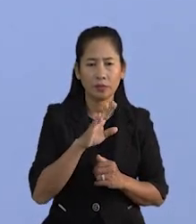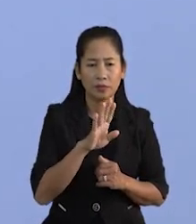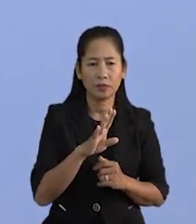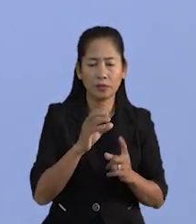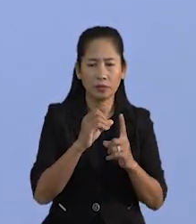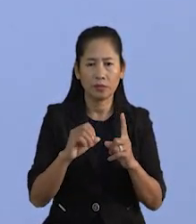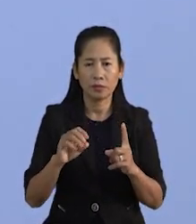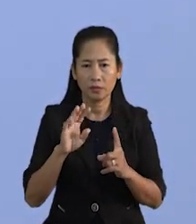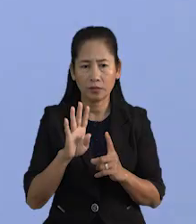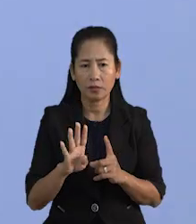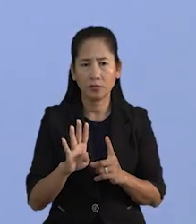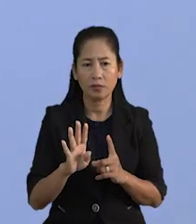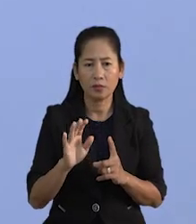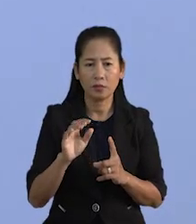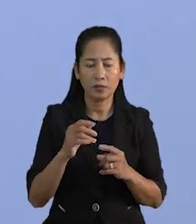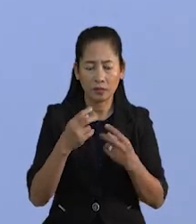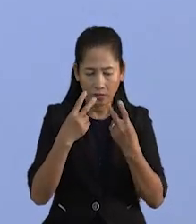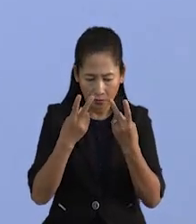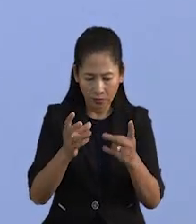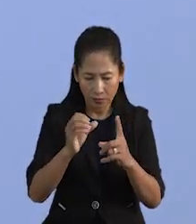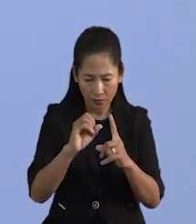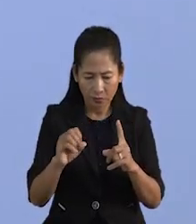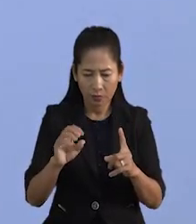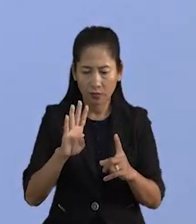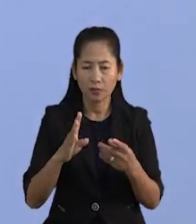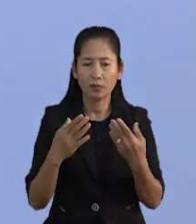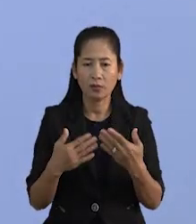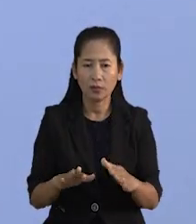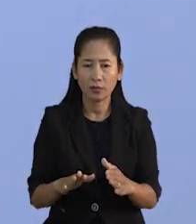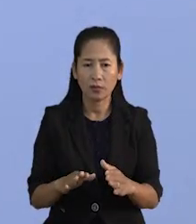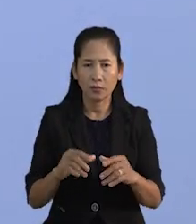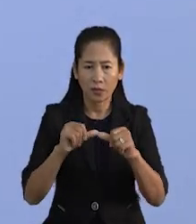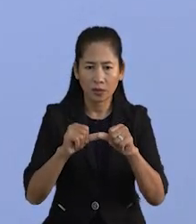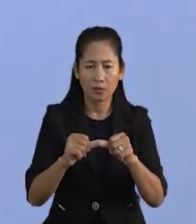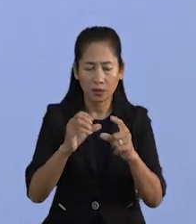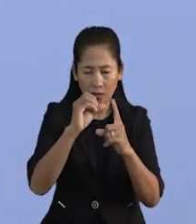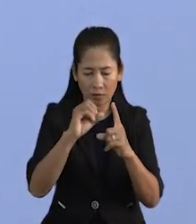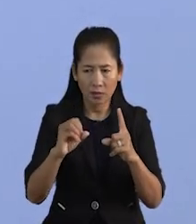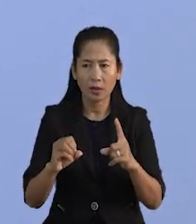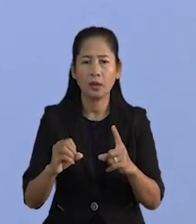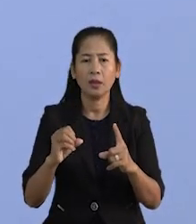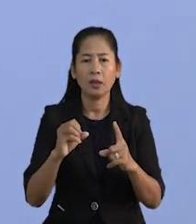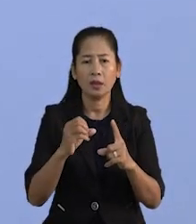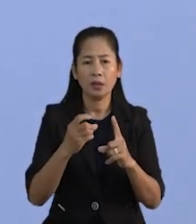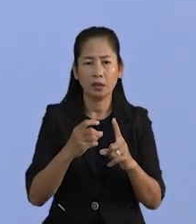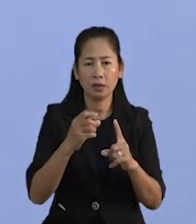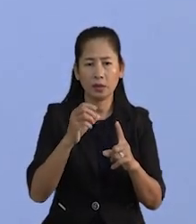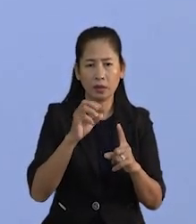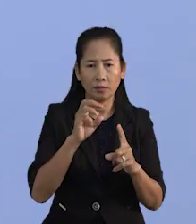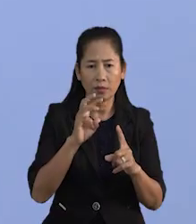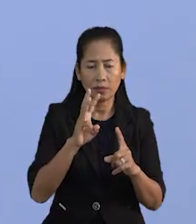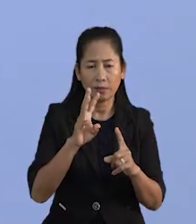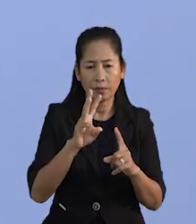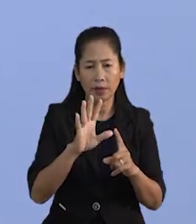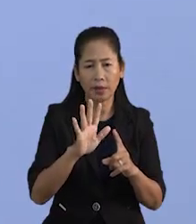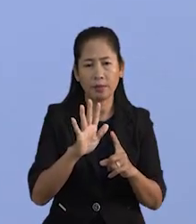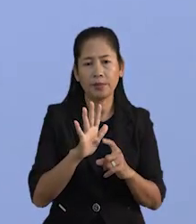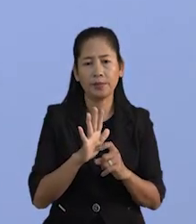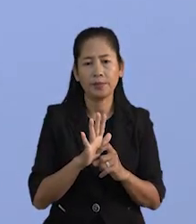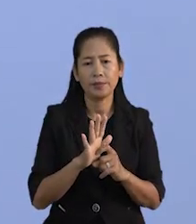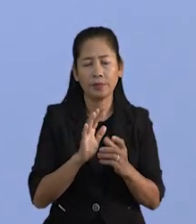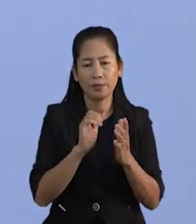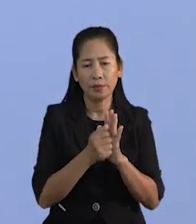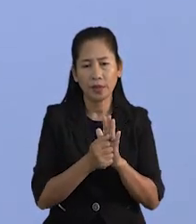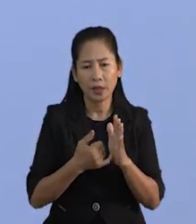លបាស់ទី4បាទយើងរកឃើញលបាស់ទី4ហើយអញ្ចឹងយើងបន្តរកលបាស់ដែលលេខមានលេខរៀងទី5